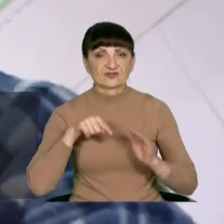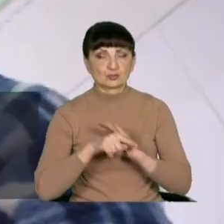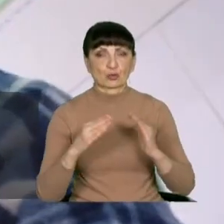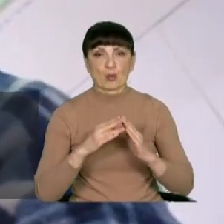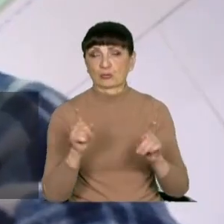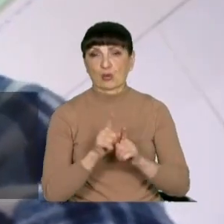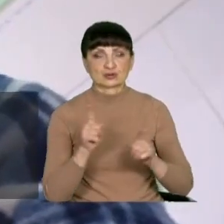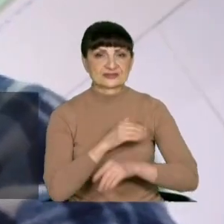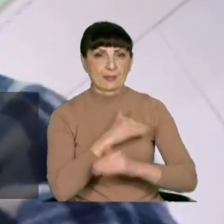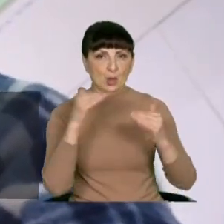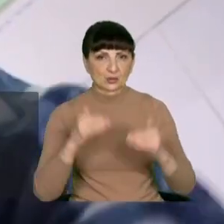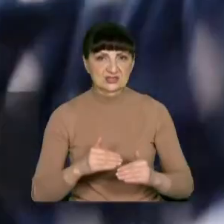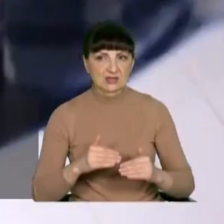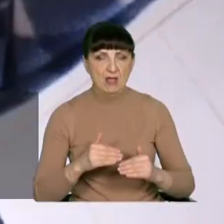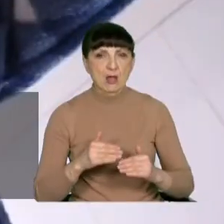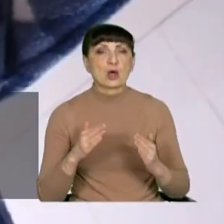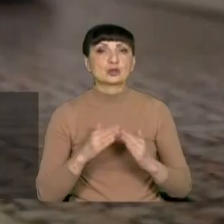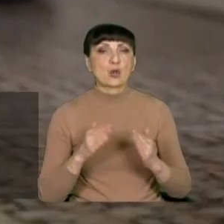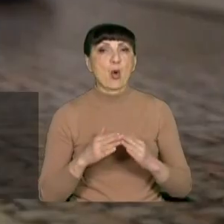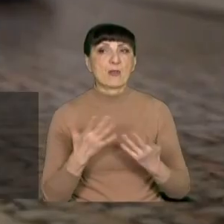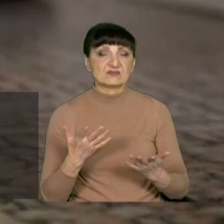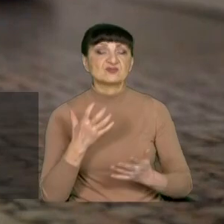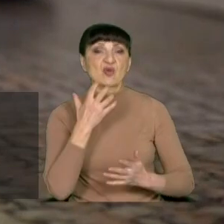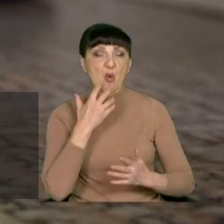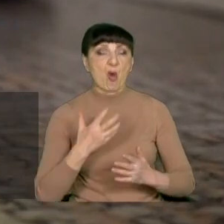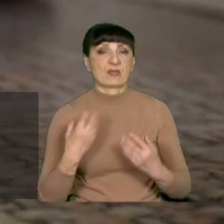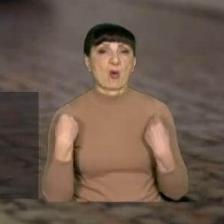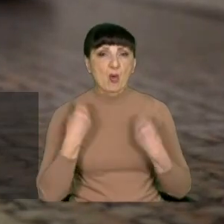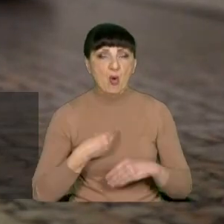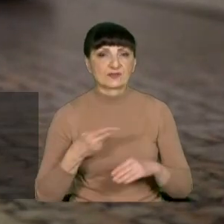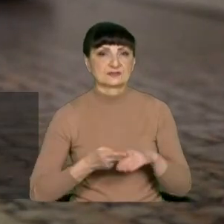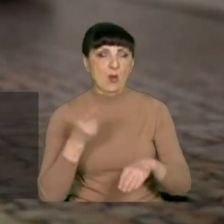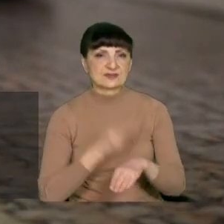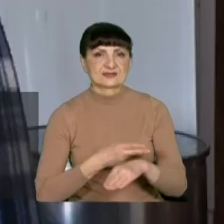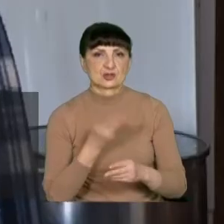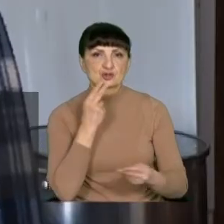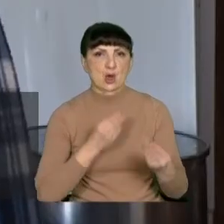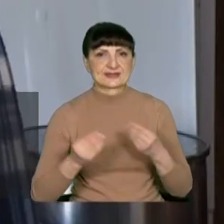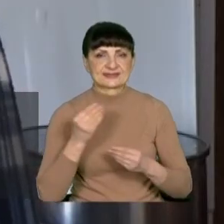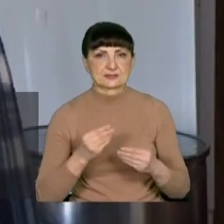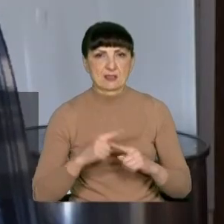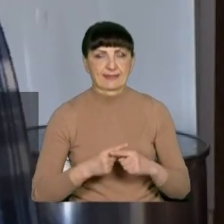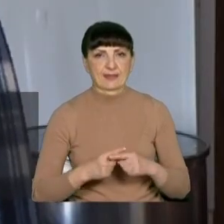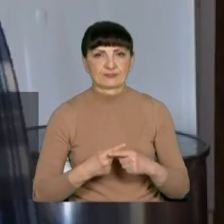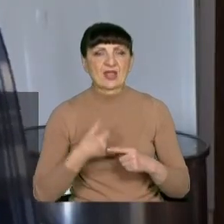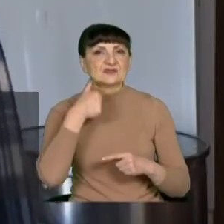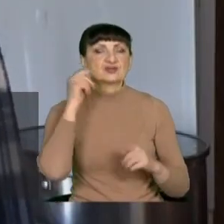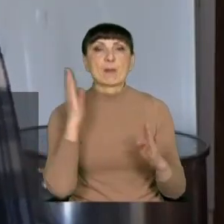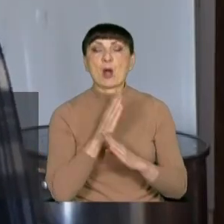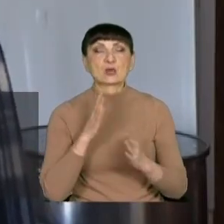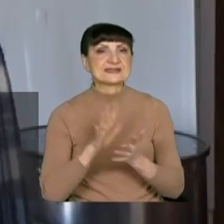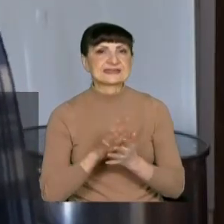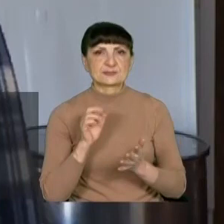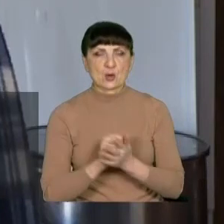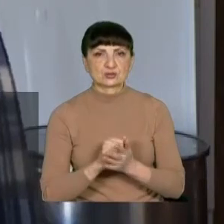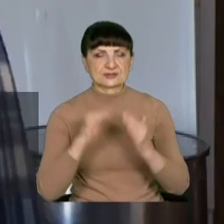в квартире. Женщина говорит, что дома не обойтись без теплых кофт и шерстяных носков. Вчера погода испортилась,